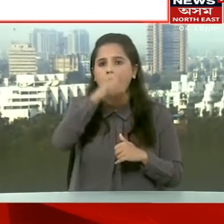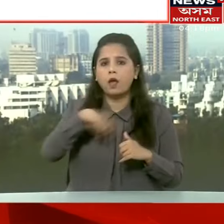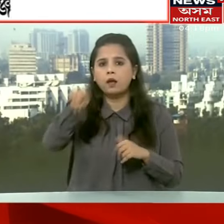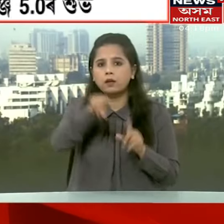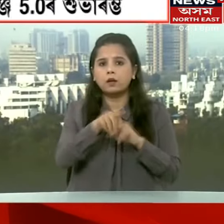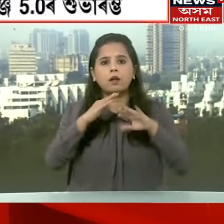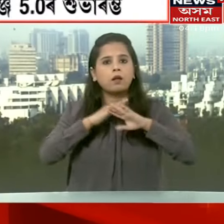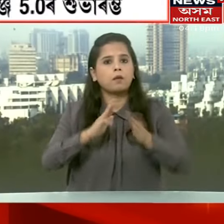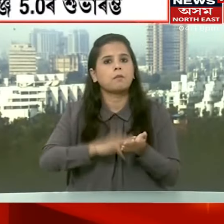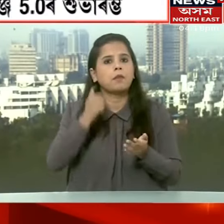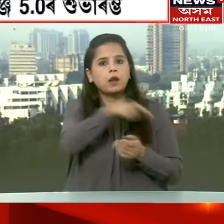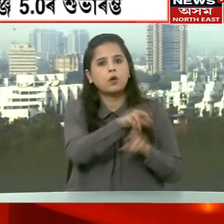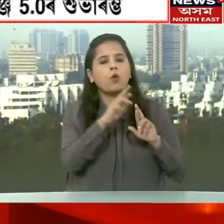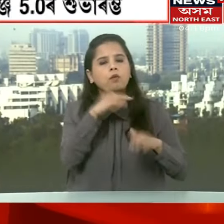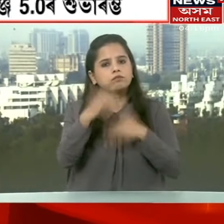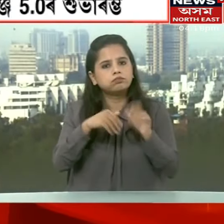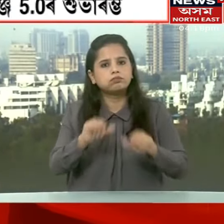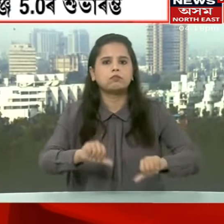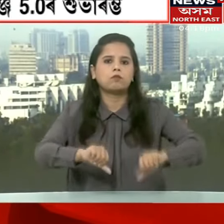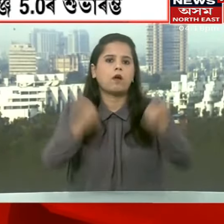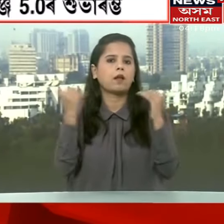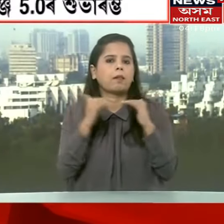योगदान देने में सक्षम बनाएगा।